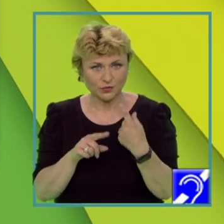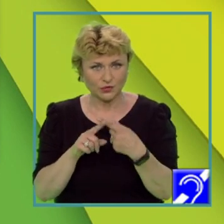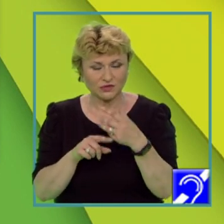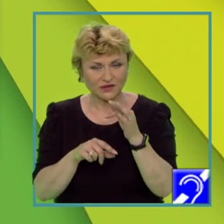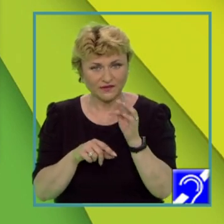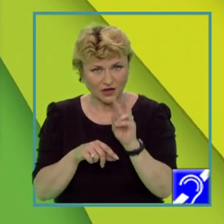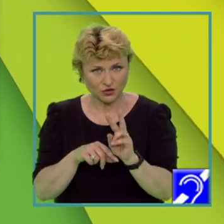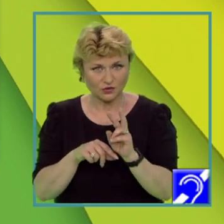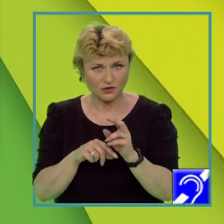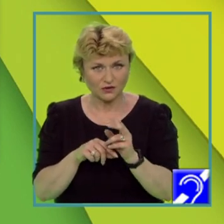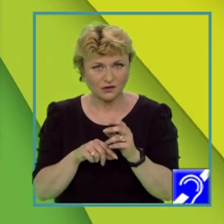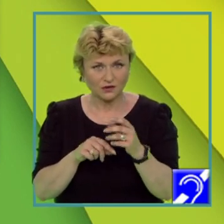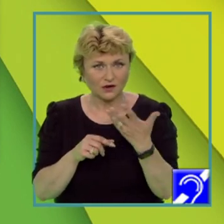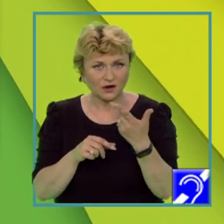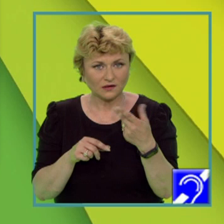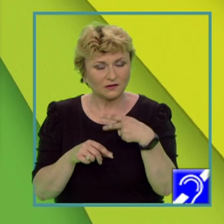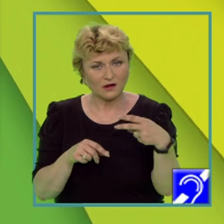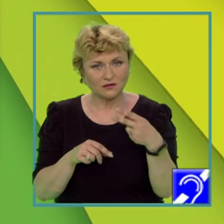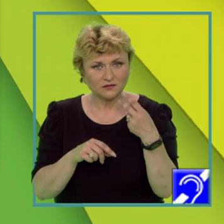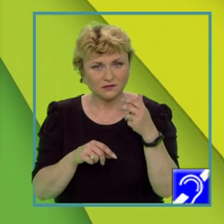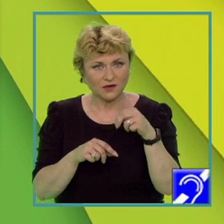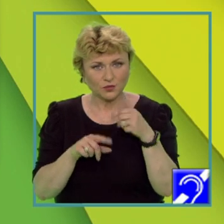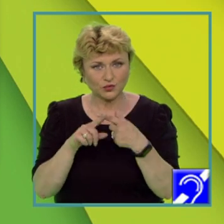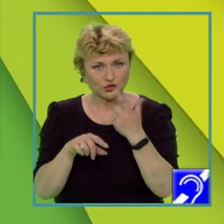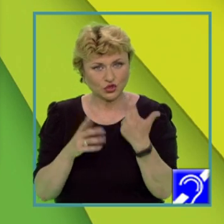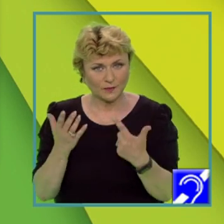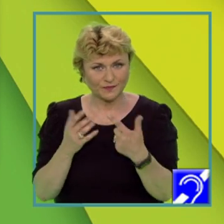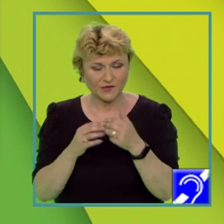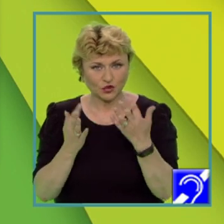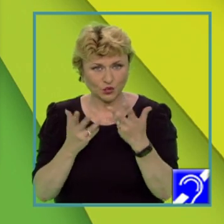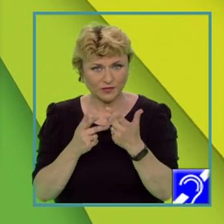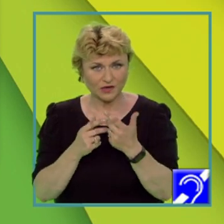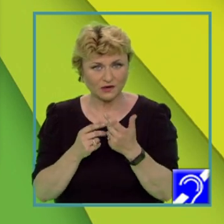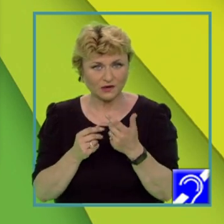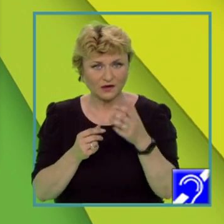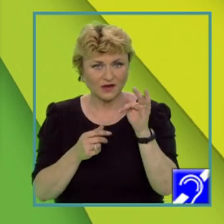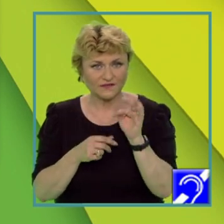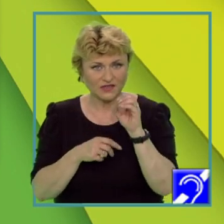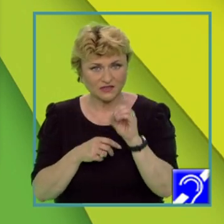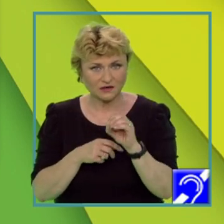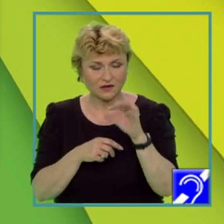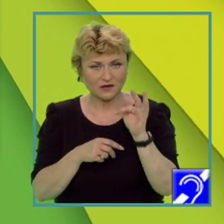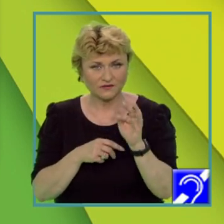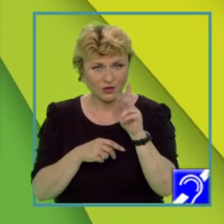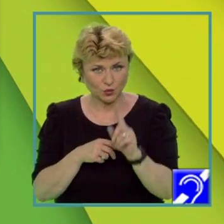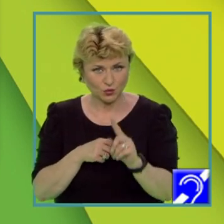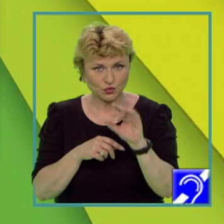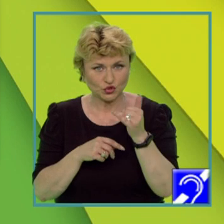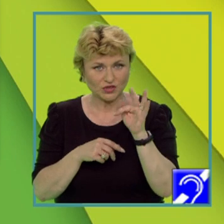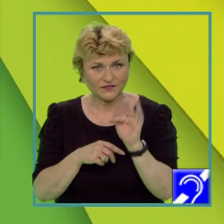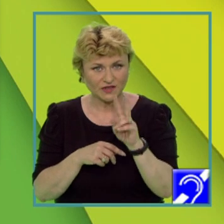m Care este egal cu m plus 4 numerele f de 0 sd1 si sd2